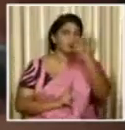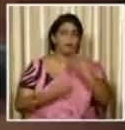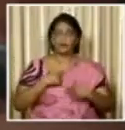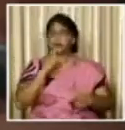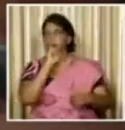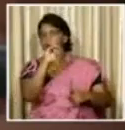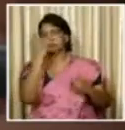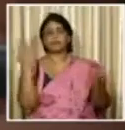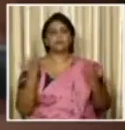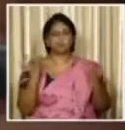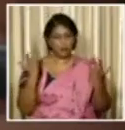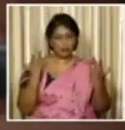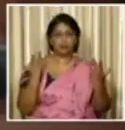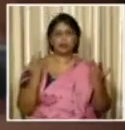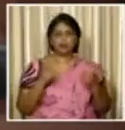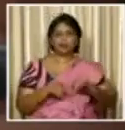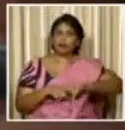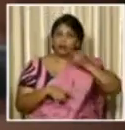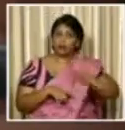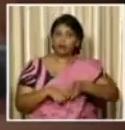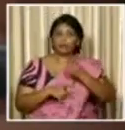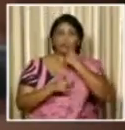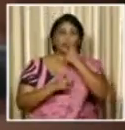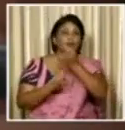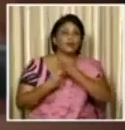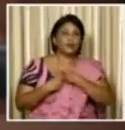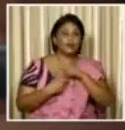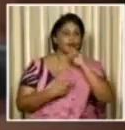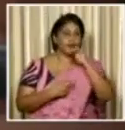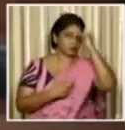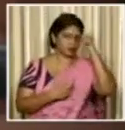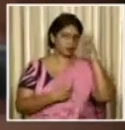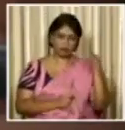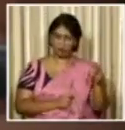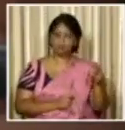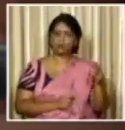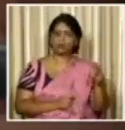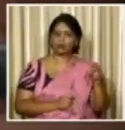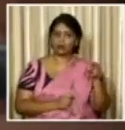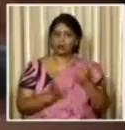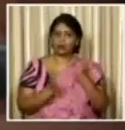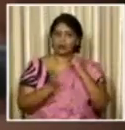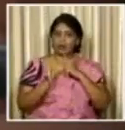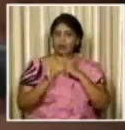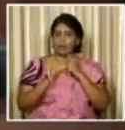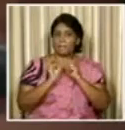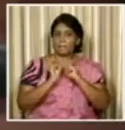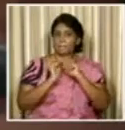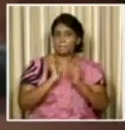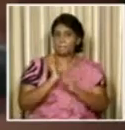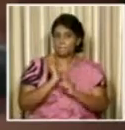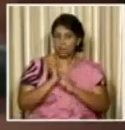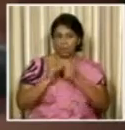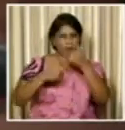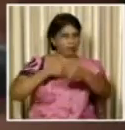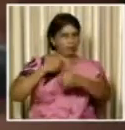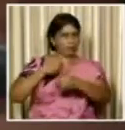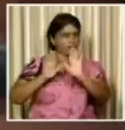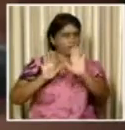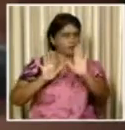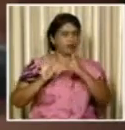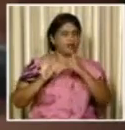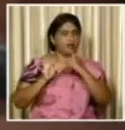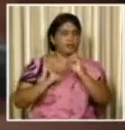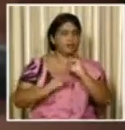කියන්නත් බෑ. තීන්දුව දෙනුම් දීලා තියෙන කතානායකවරයාට මේන්න පනතක් ශේෂ්ඨාධිකරණයට අවිල්ල තිබෙනව නැහැ.